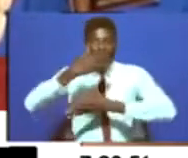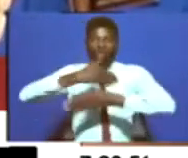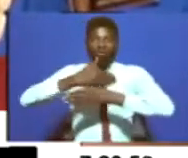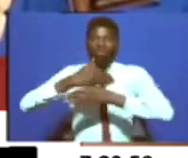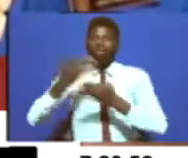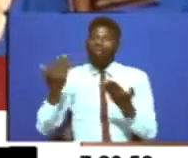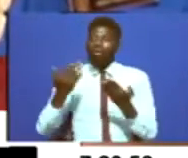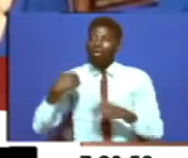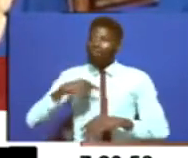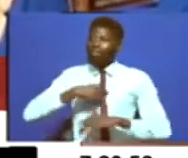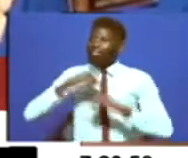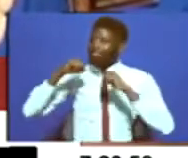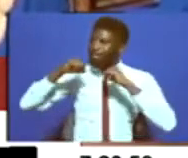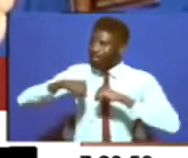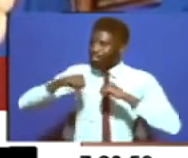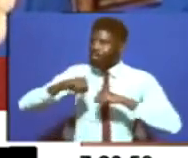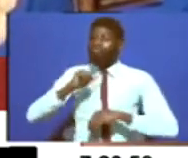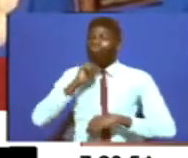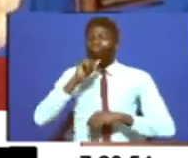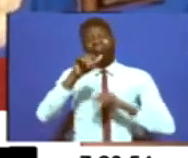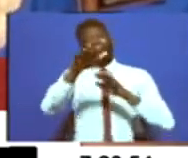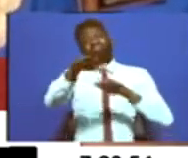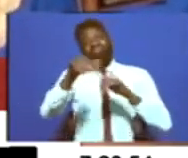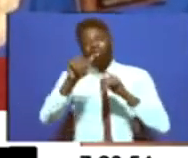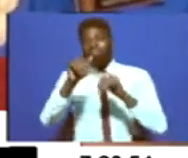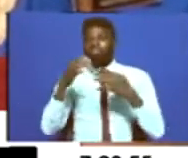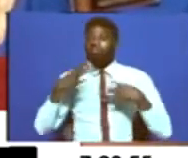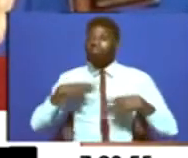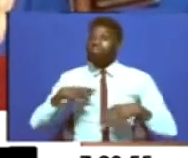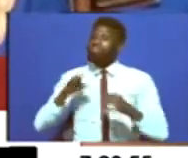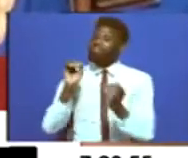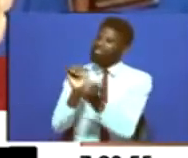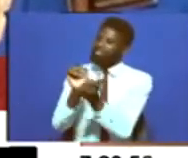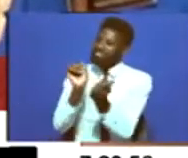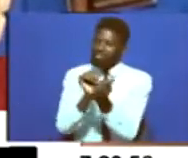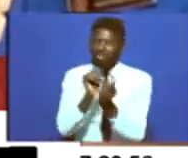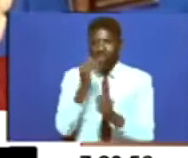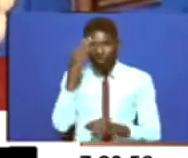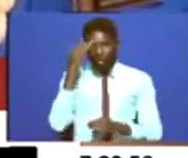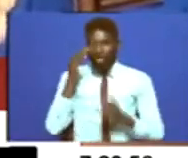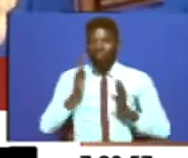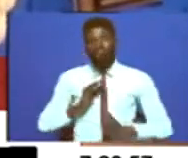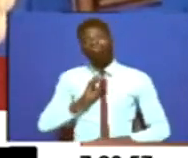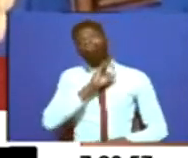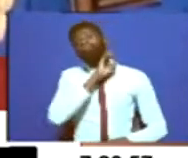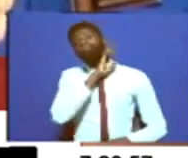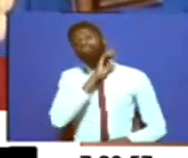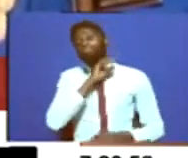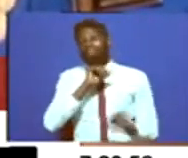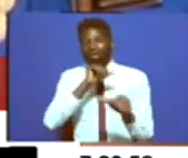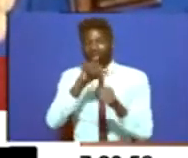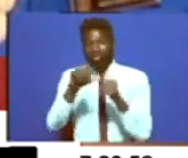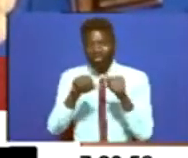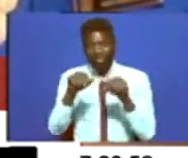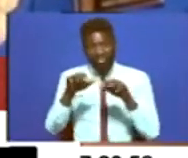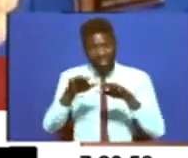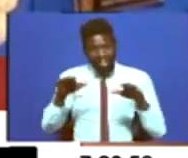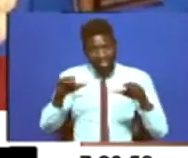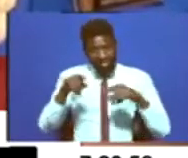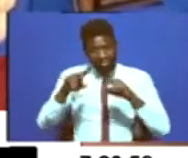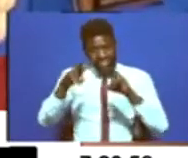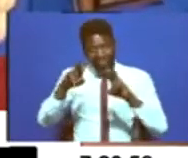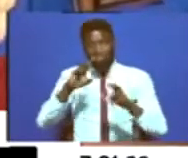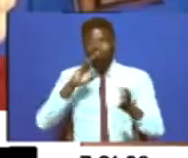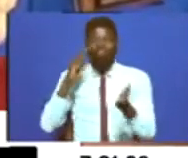ya kukibiria kushika watu, kwa sababu mtu mwingine amecomplain na ni mambo ya shamba, hujadhibitisha kama iko